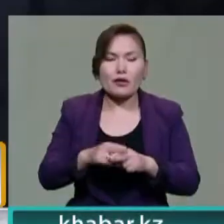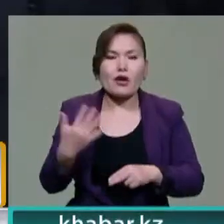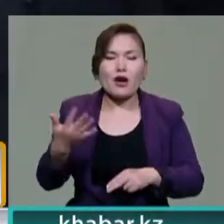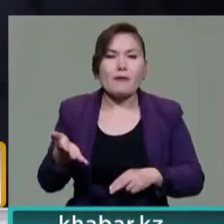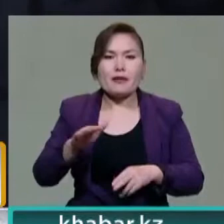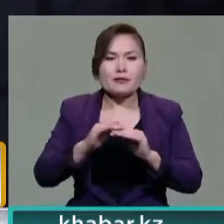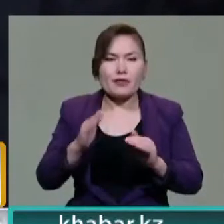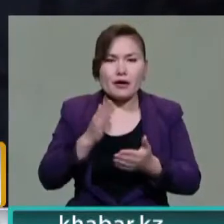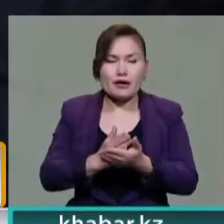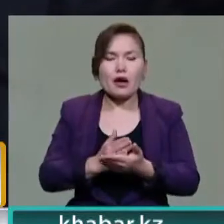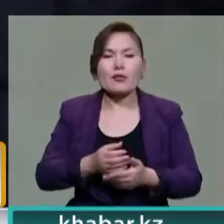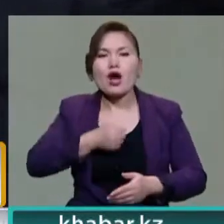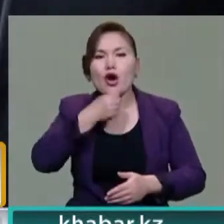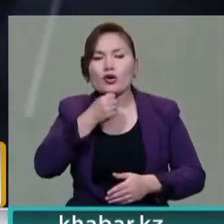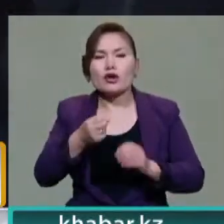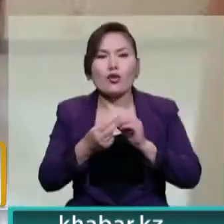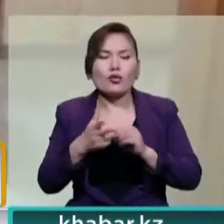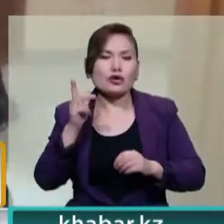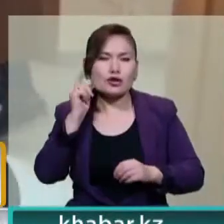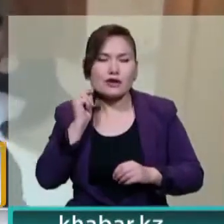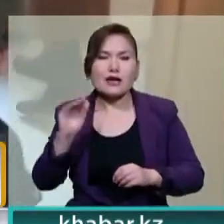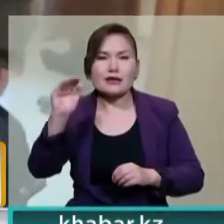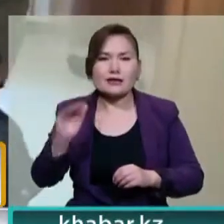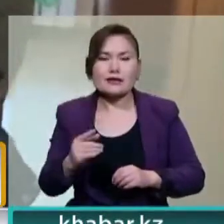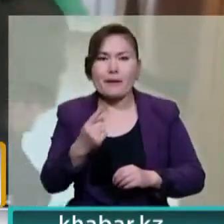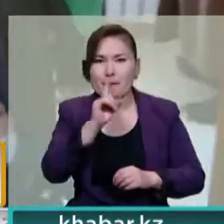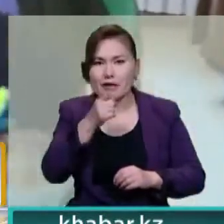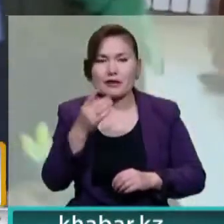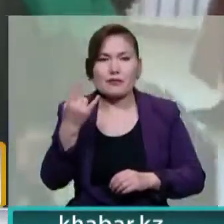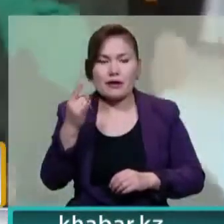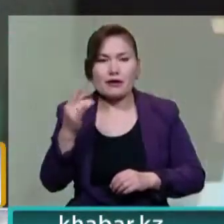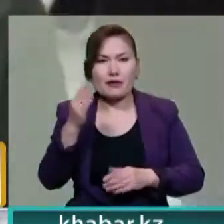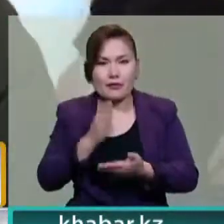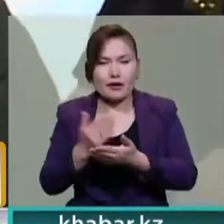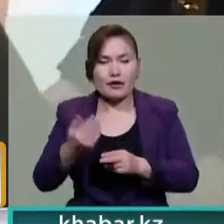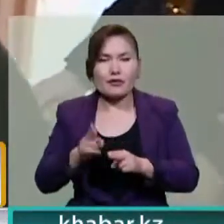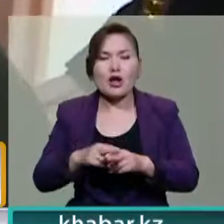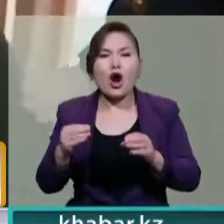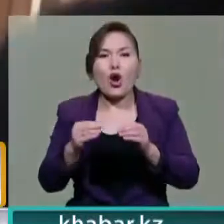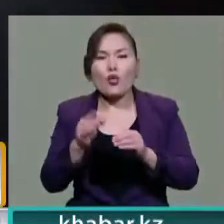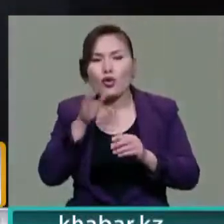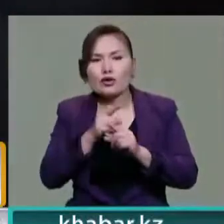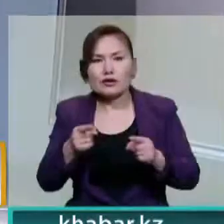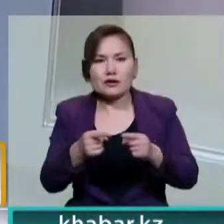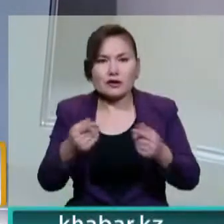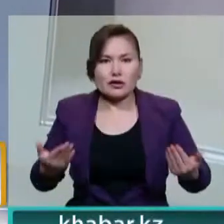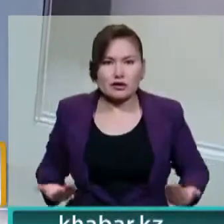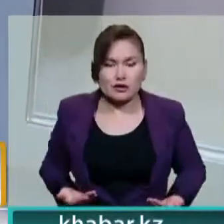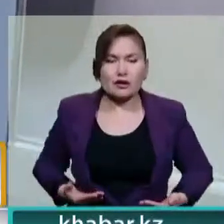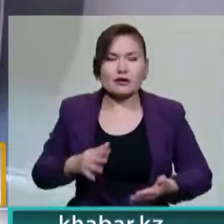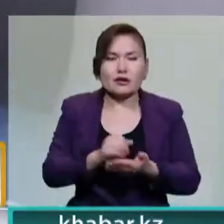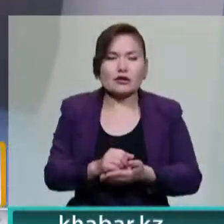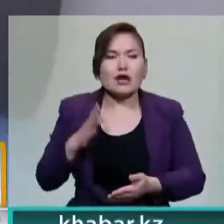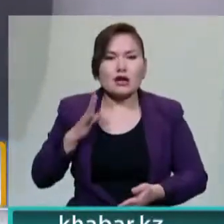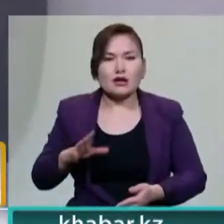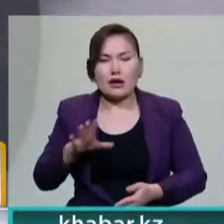бар. Үлкені 13-те болса, кенжесі 1 жаста. Елмелі-сүйелмелі сол кішкентайлармен 10 жылдан астам пәтер жағалап келген. Енді оның бәрі